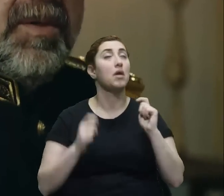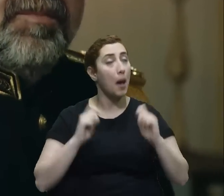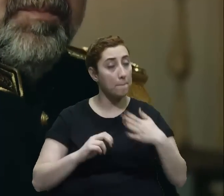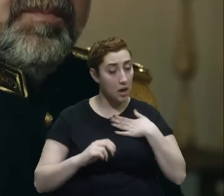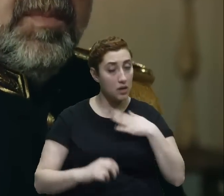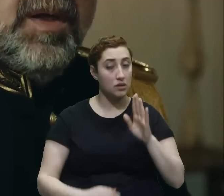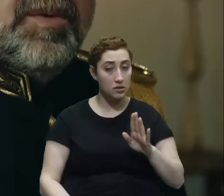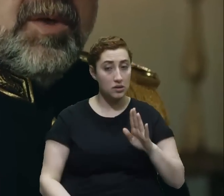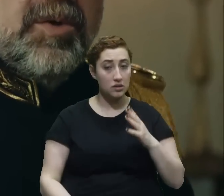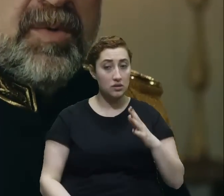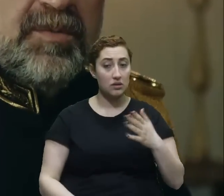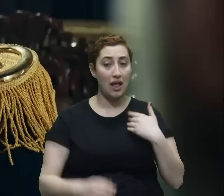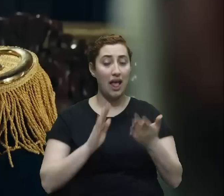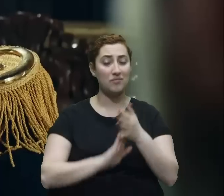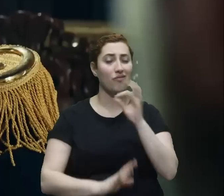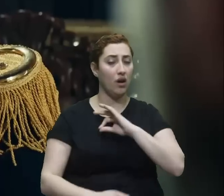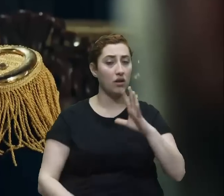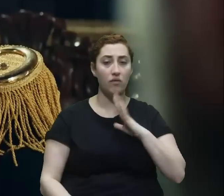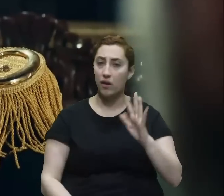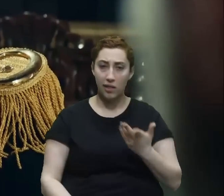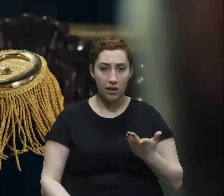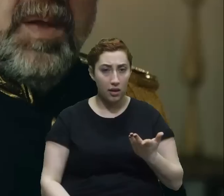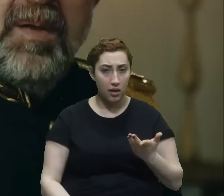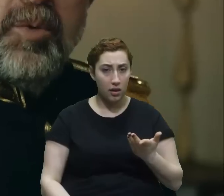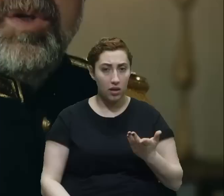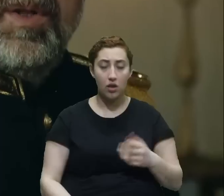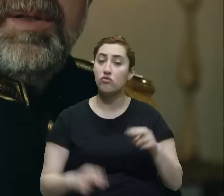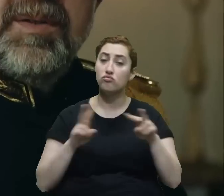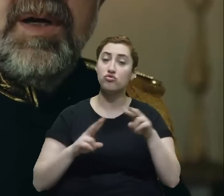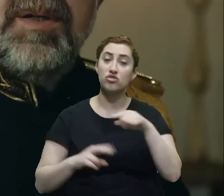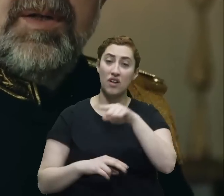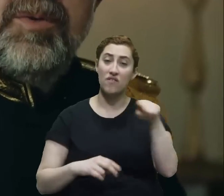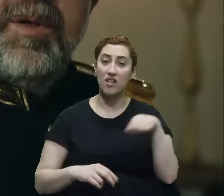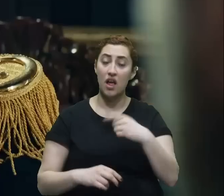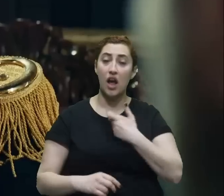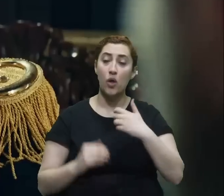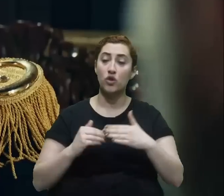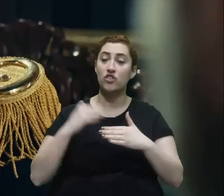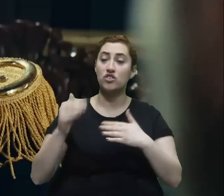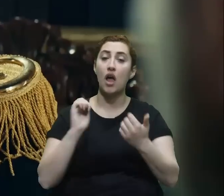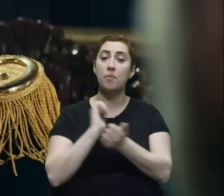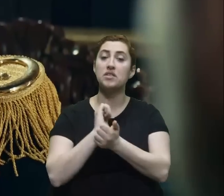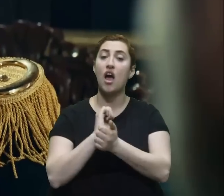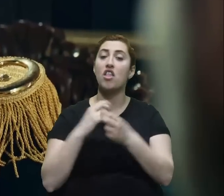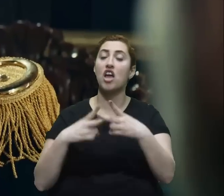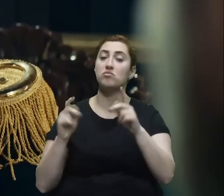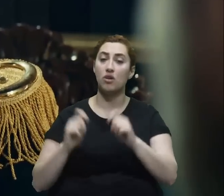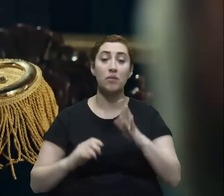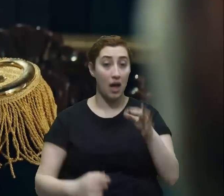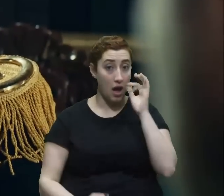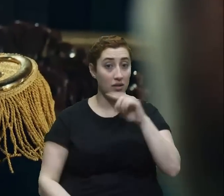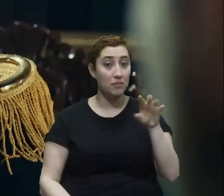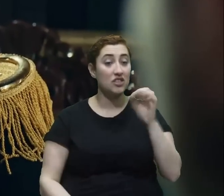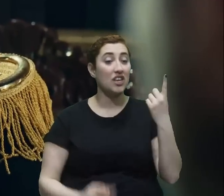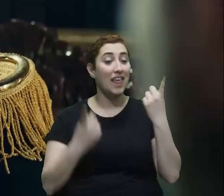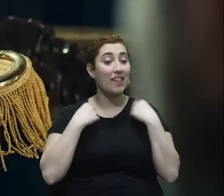Bitiririz paşam. Elimizde koz var. Nedir? Mustafa'lar gayri kanuni hapishane kurmuşlar. Yani adamlar